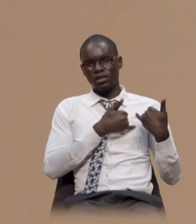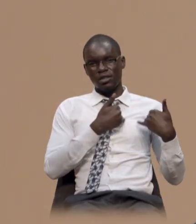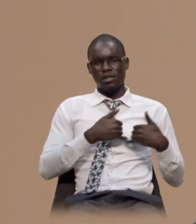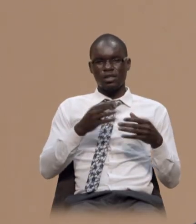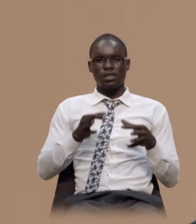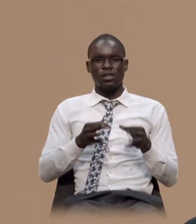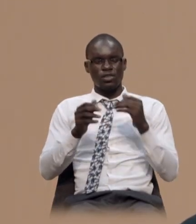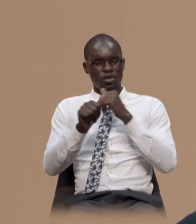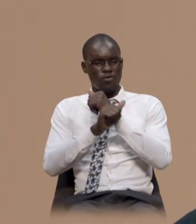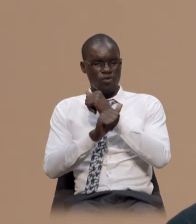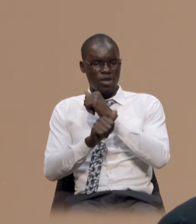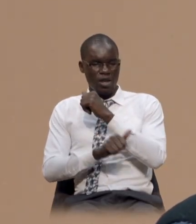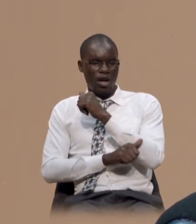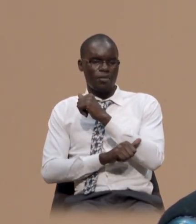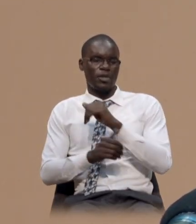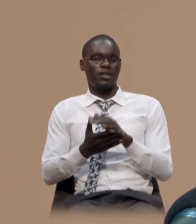Moyoni mwa